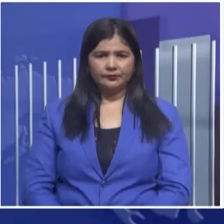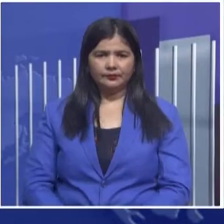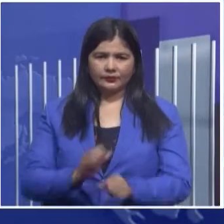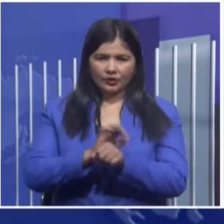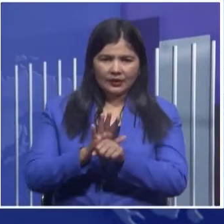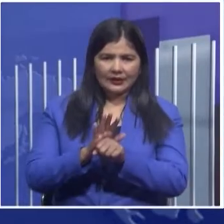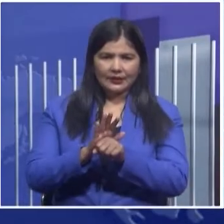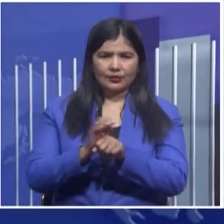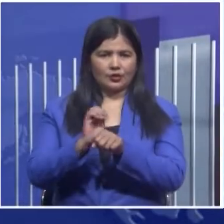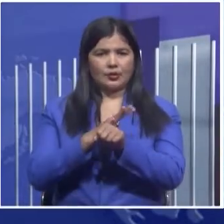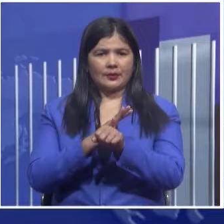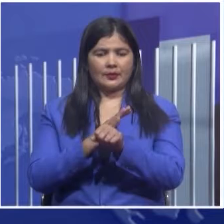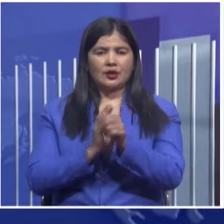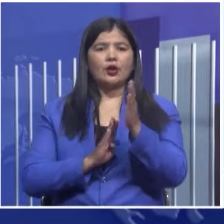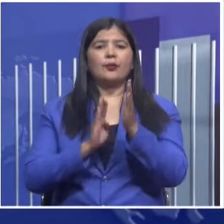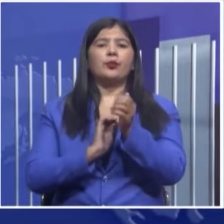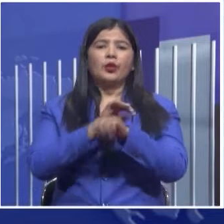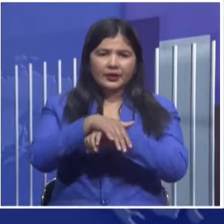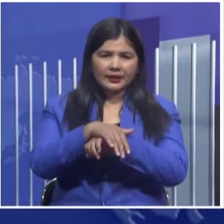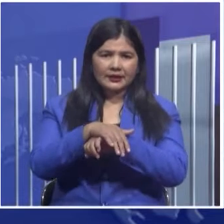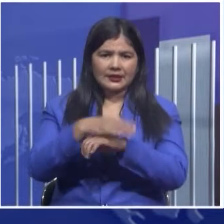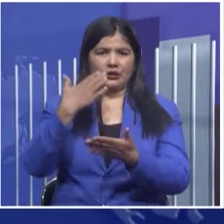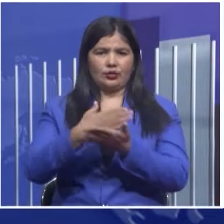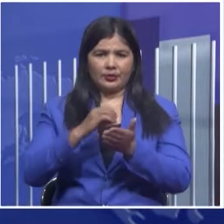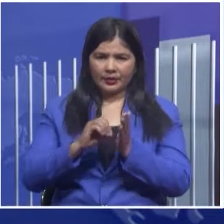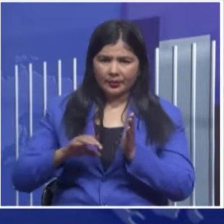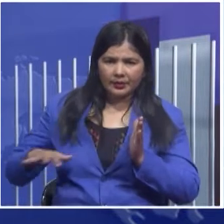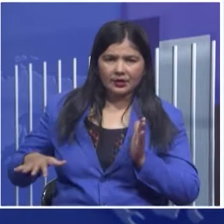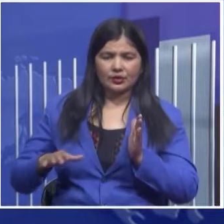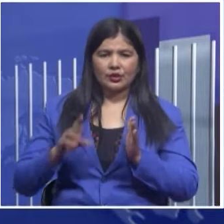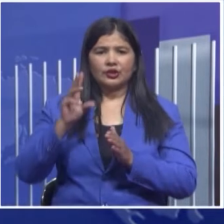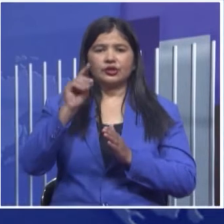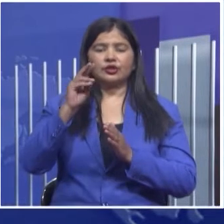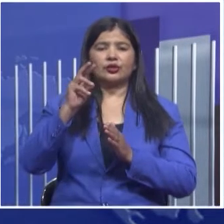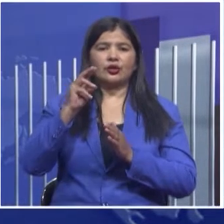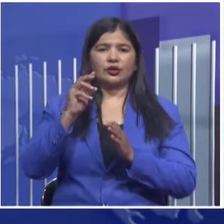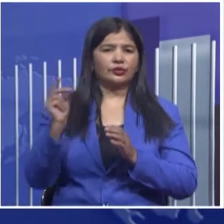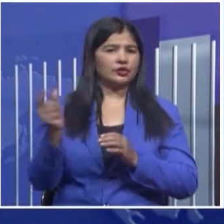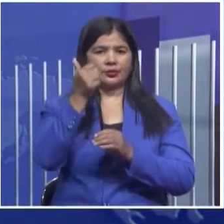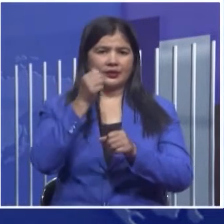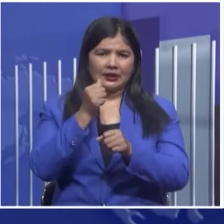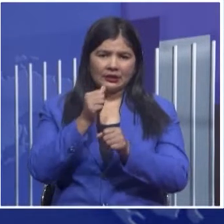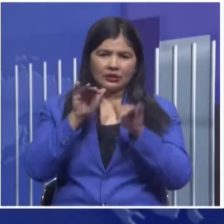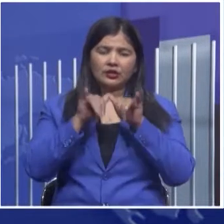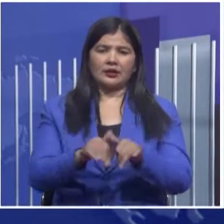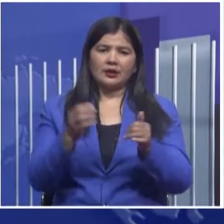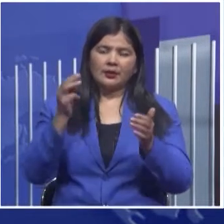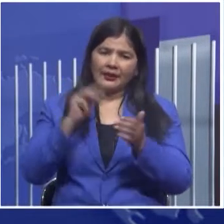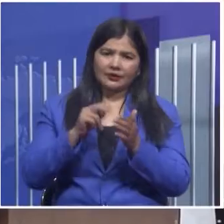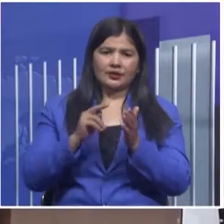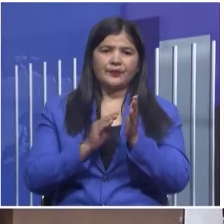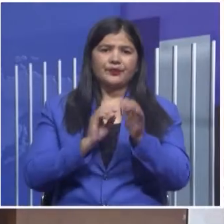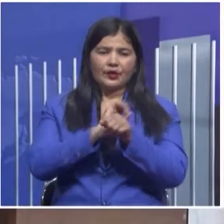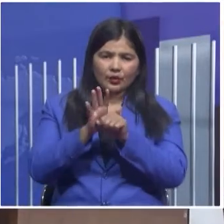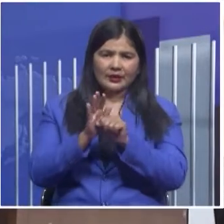कोरोना संक्रमण बढेर महामारी देखा पर्न थालेपछि लुम्बिनी प्रदेशमा कोरोनाको तेस्रो लहरको तयारी तीव्र पारिएको छ। कोभिड संक्रमण बढ्न थालेपछि